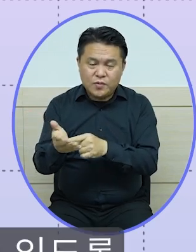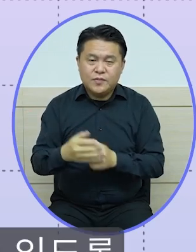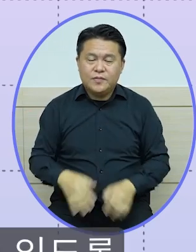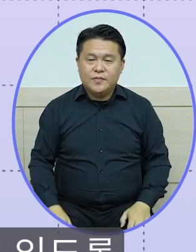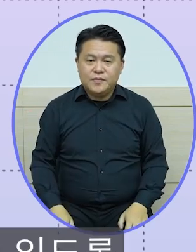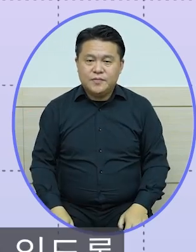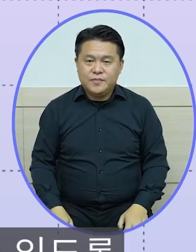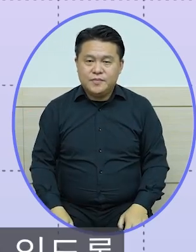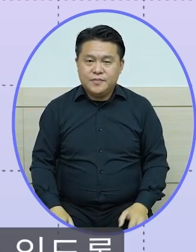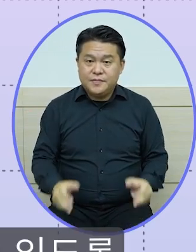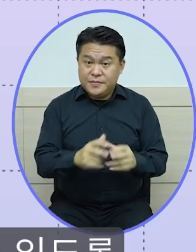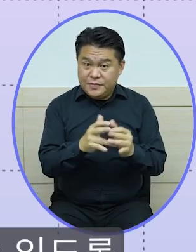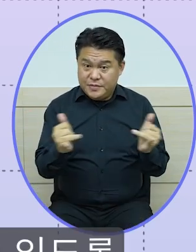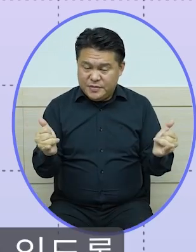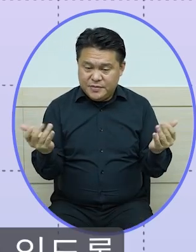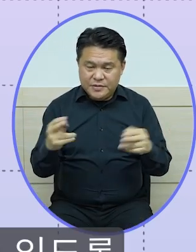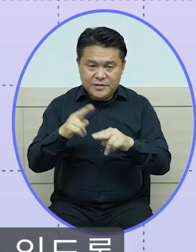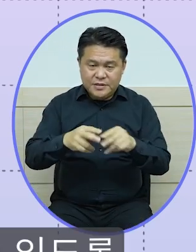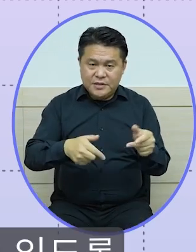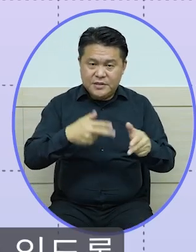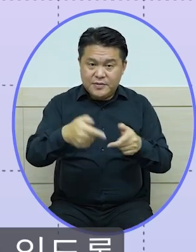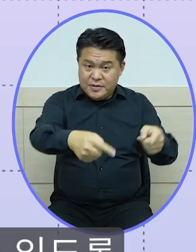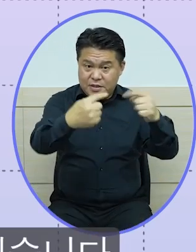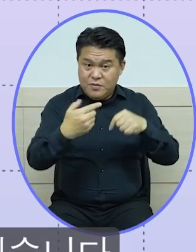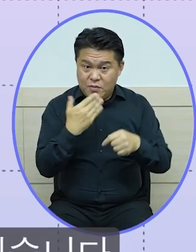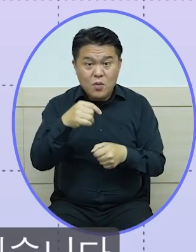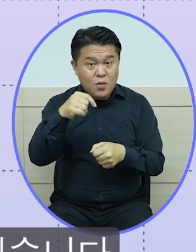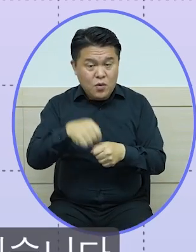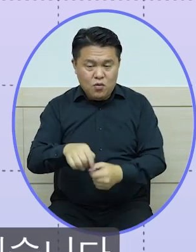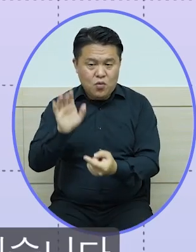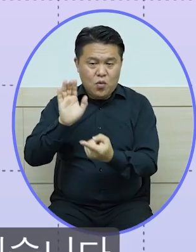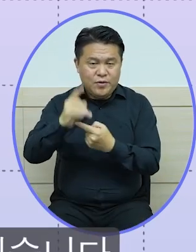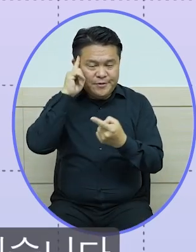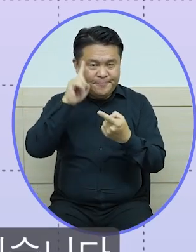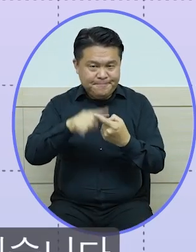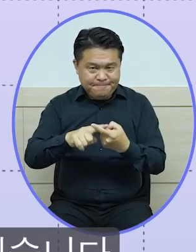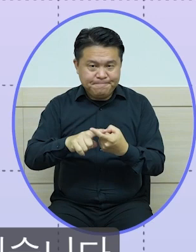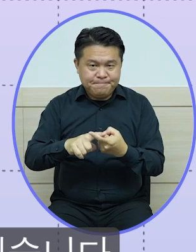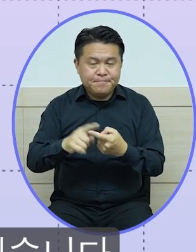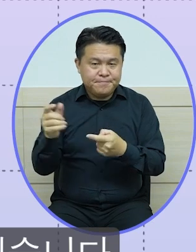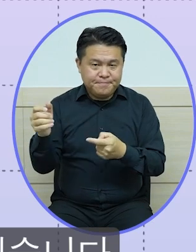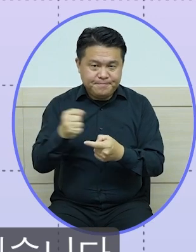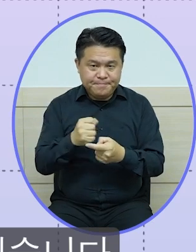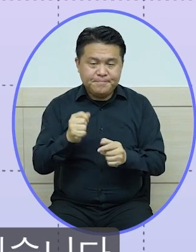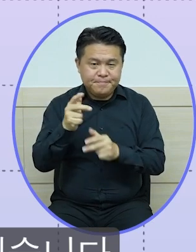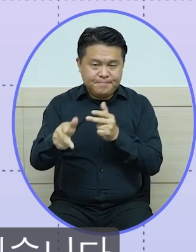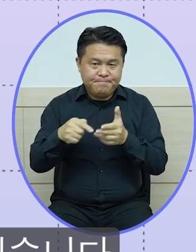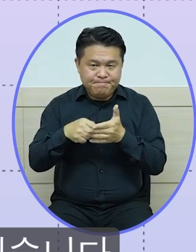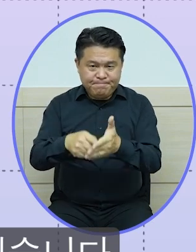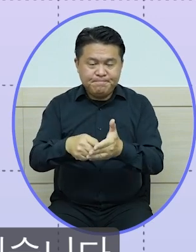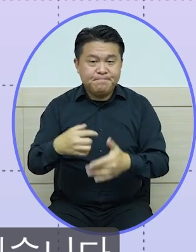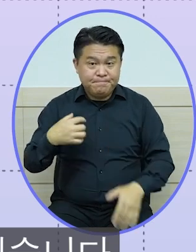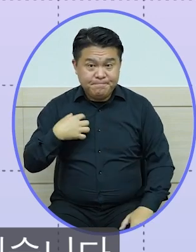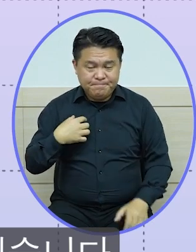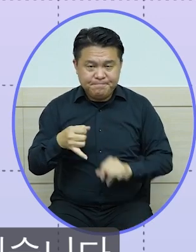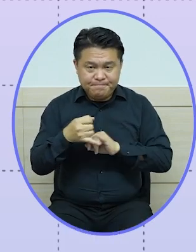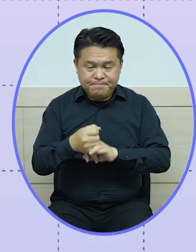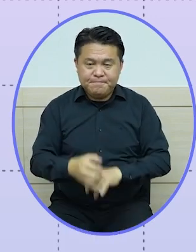보다 많은 장애인분들이 일자리 사업에 참여할 수 있도록 홍보에도 관심을 가지고 사업을 시행하도록 하겠습니다.